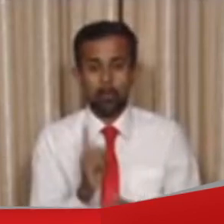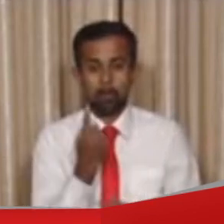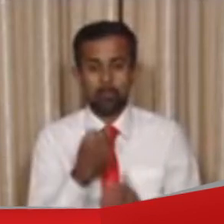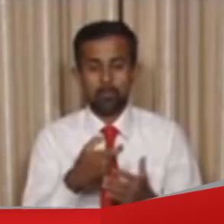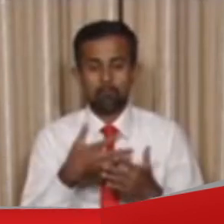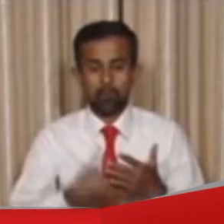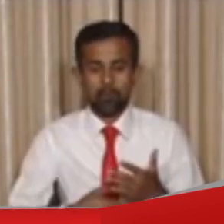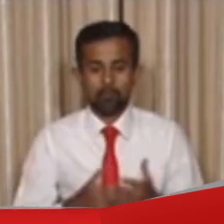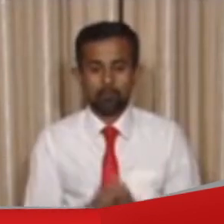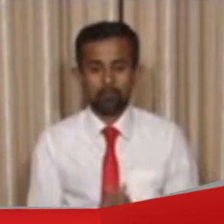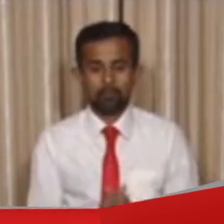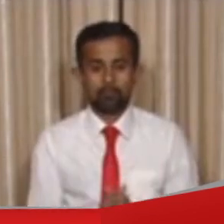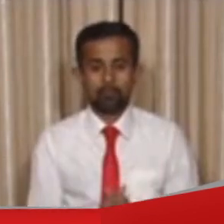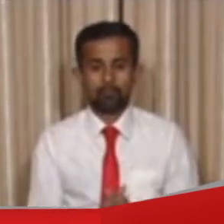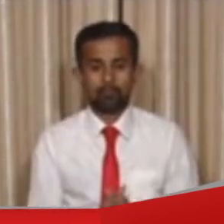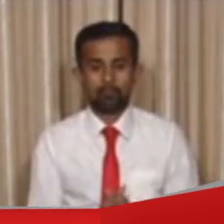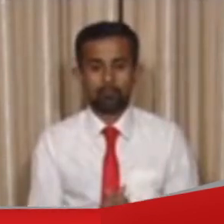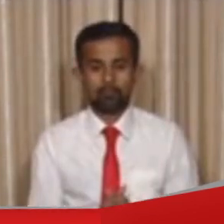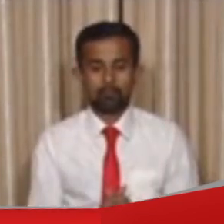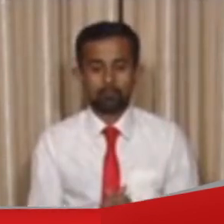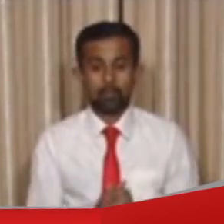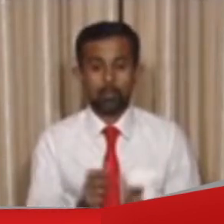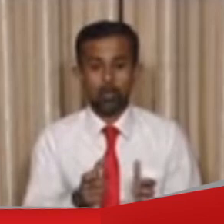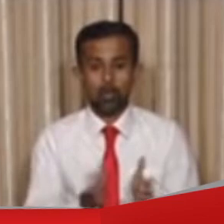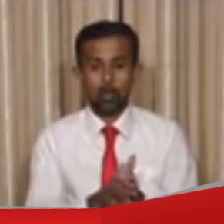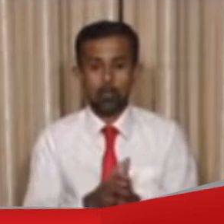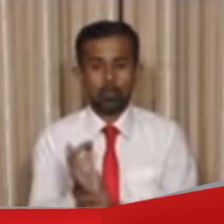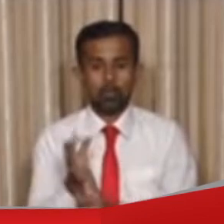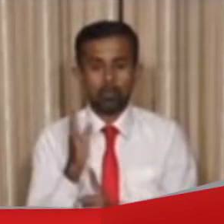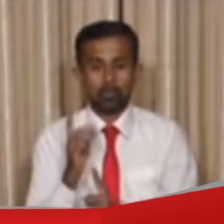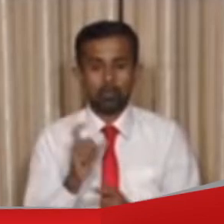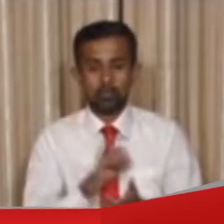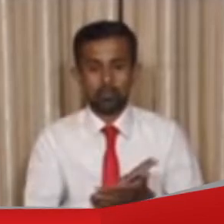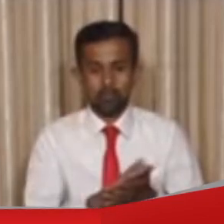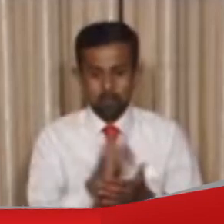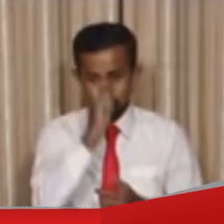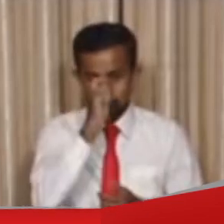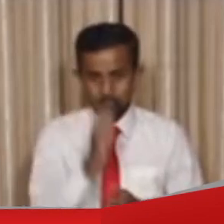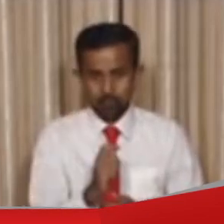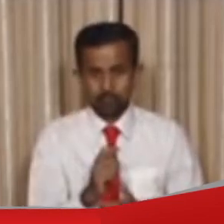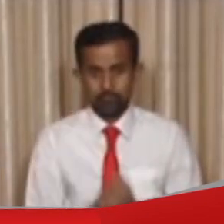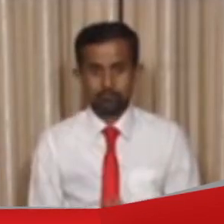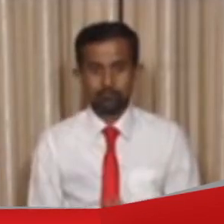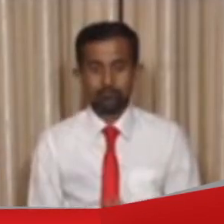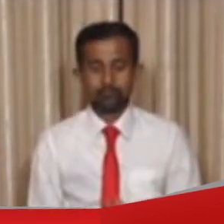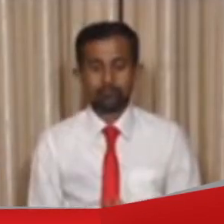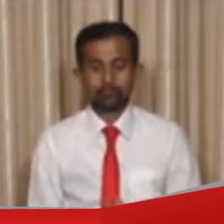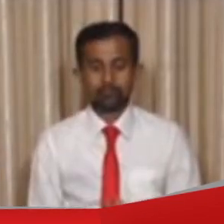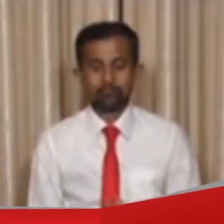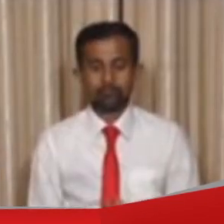වාර්තාව. එම කාරක සභාවේ සභාපති ගරු චමල් රාජපක්ෂ මෙතුමා.